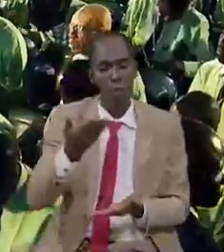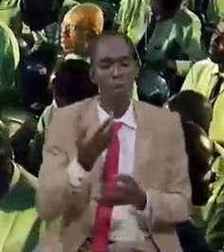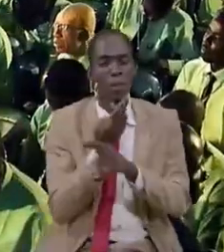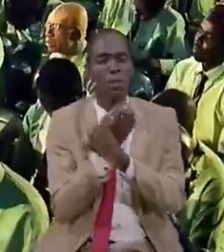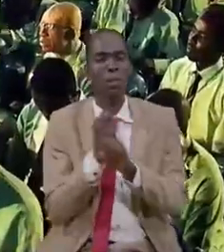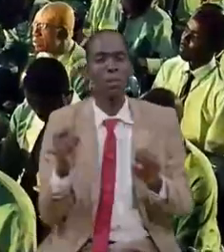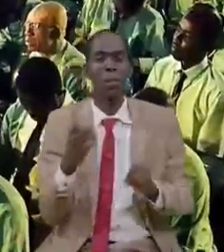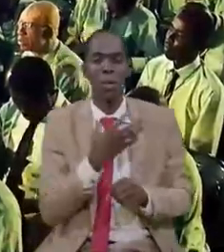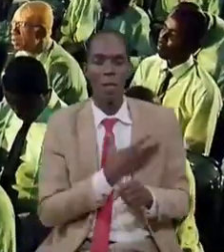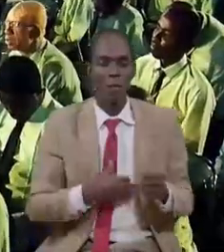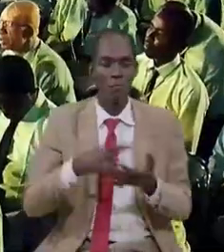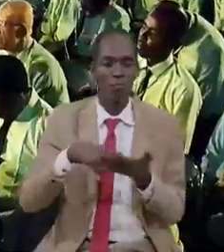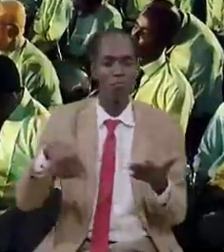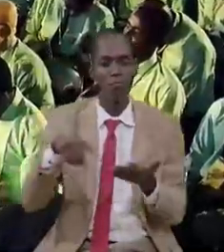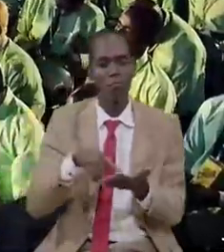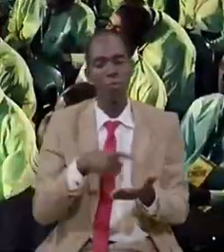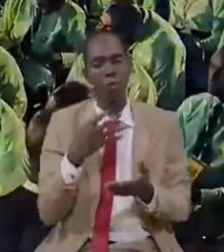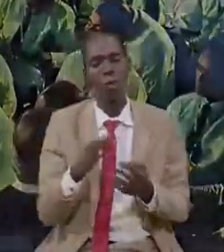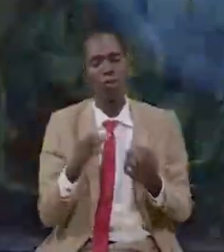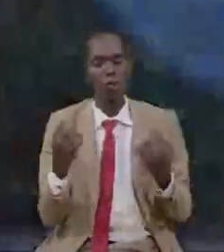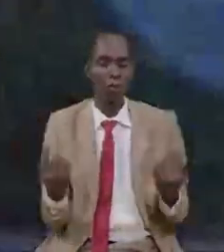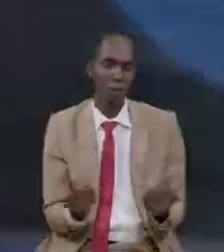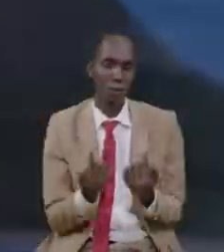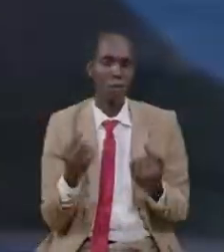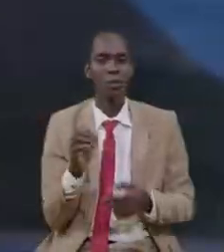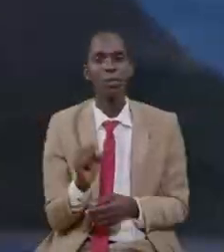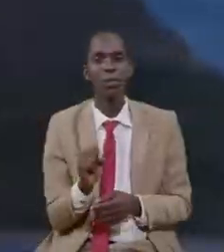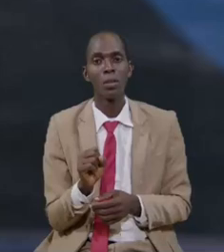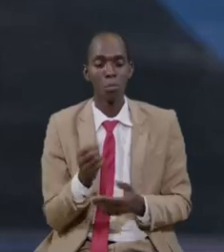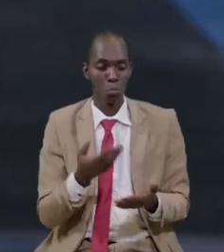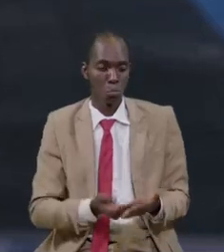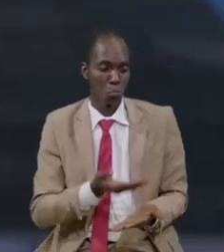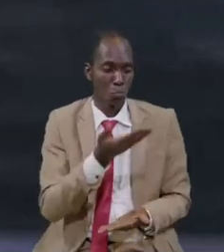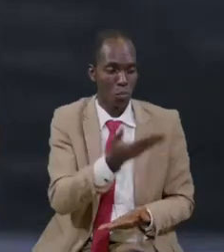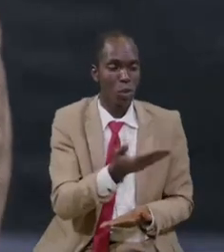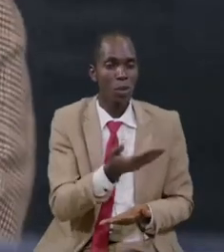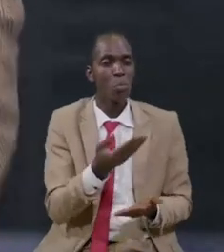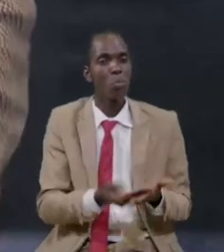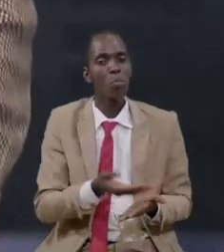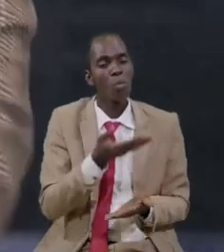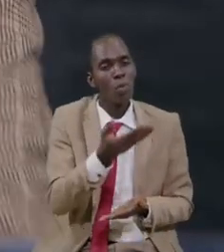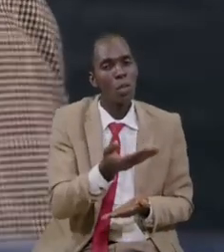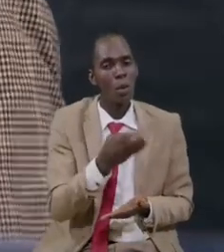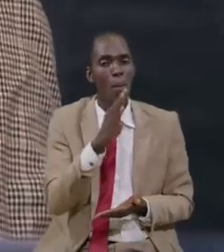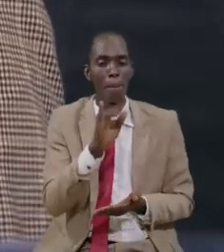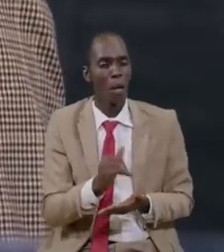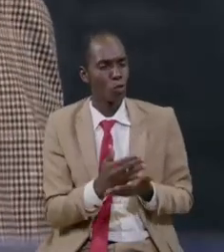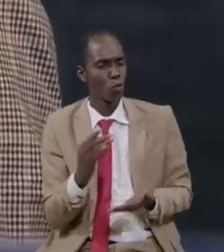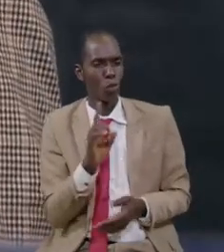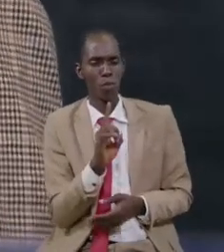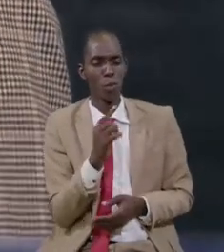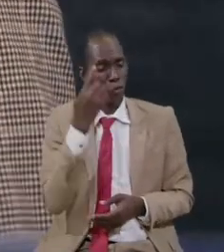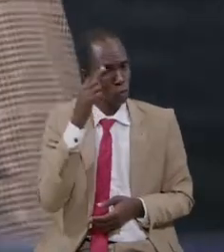la rémission des péchés. La rédemption acquise. Quelqu'un pour